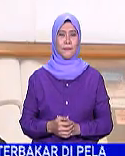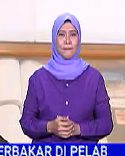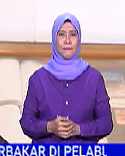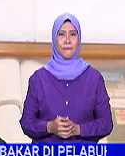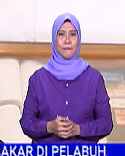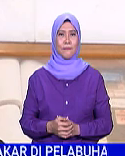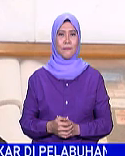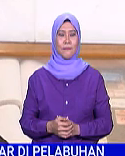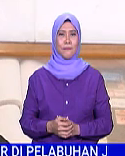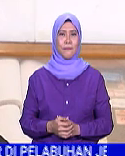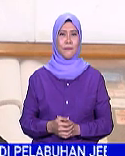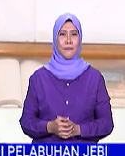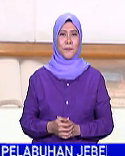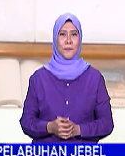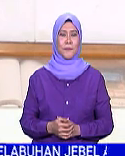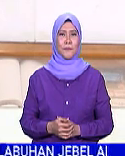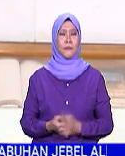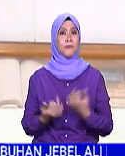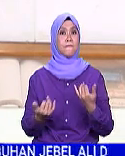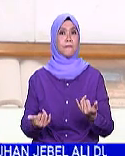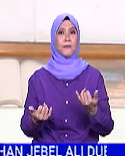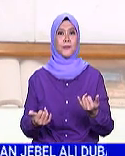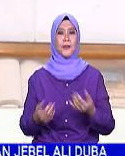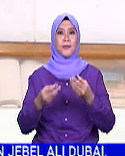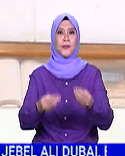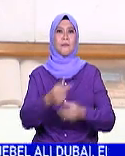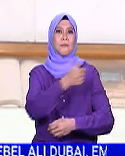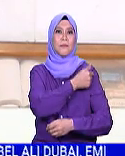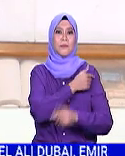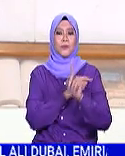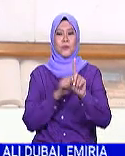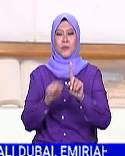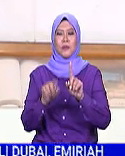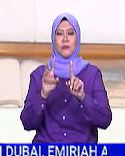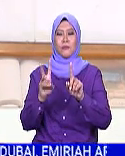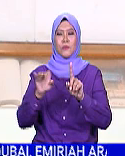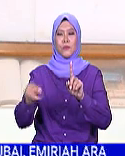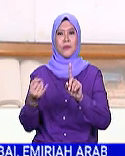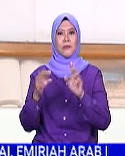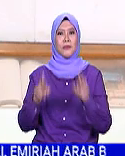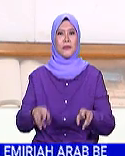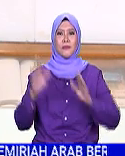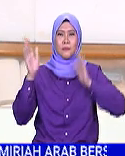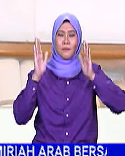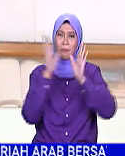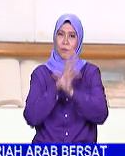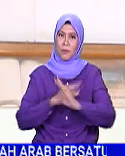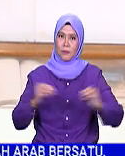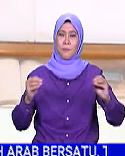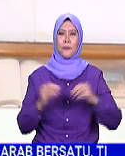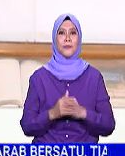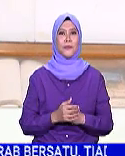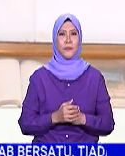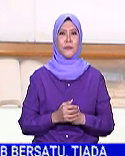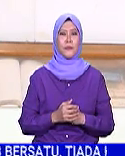kita Sekalipun kita telah HP nih memberikan suntikan lebih kau satu enam juta dosis rupa derajat shawab ini dan